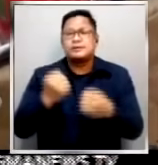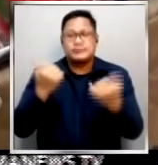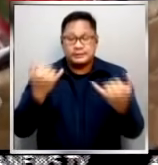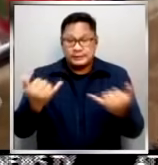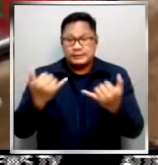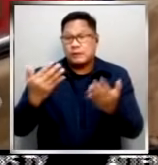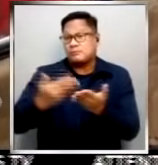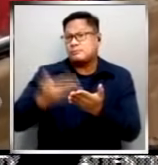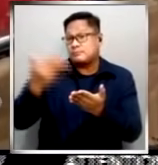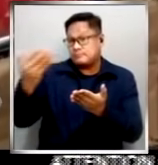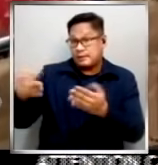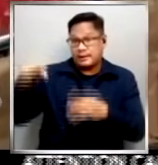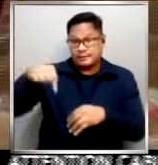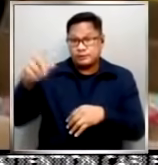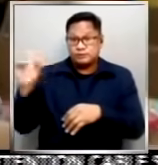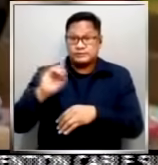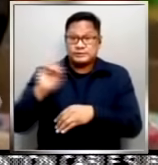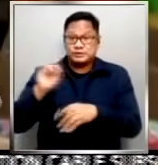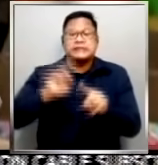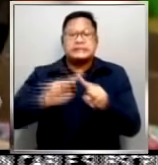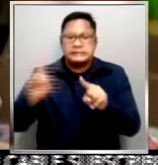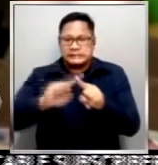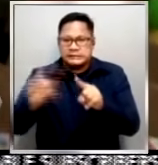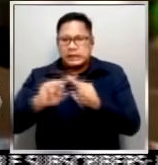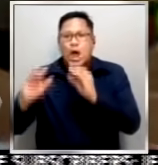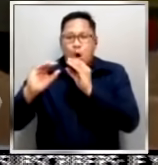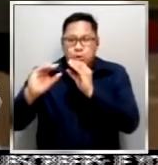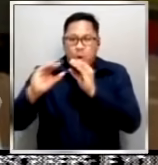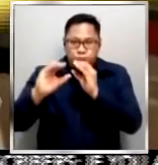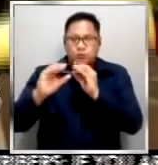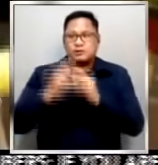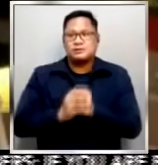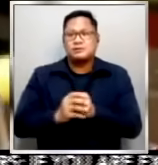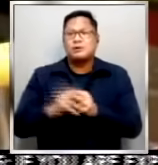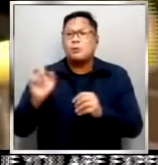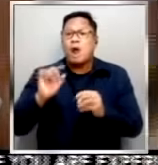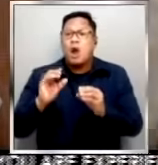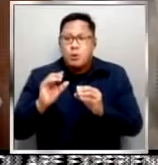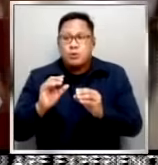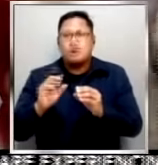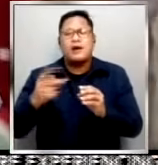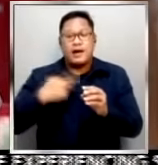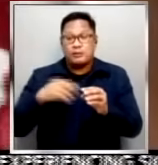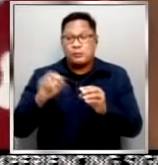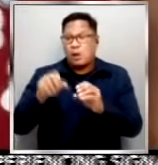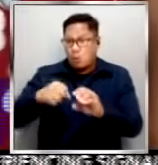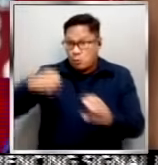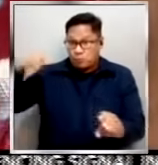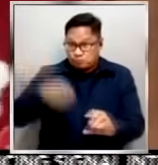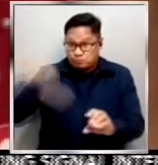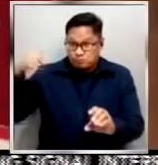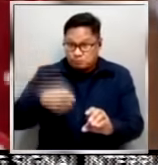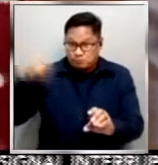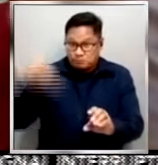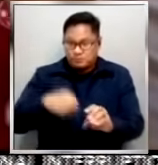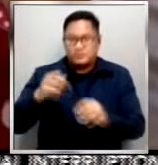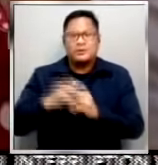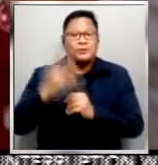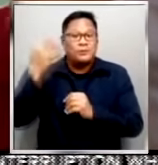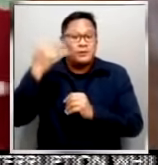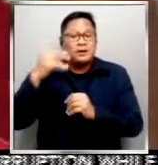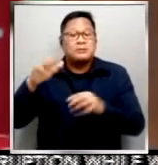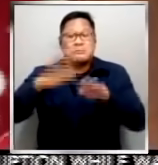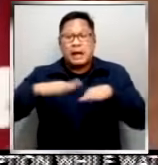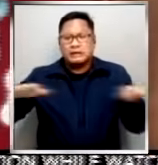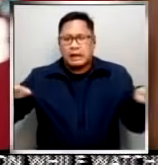Divisoria ng ibang bersyon ng torotot. Imbis na hinihipan, de bomba ang mga ito. Kasi mga bata madaling kapitan ng